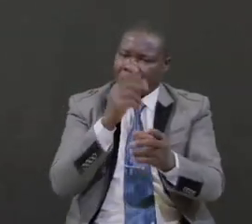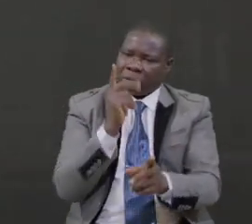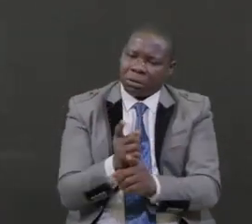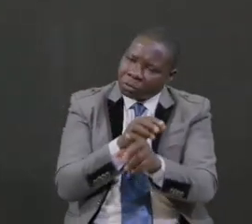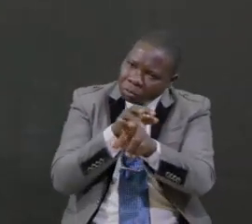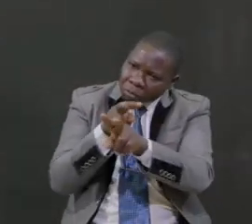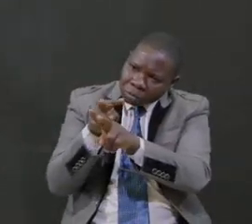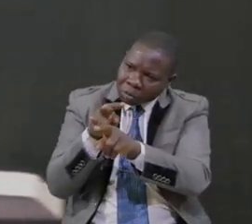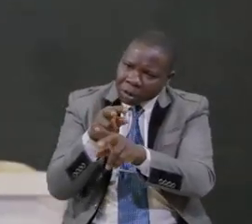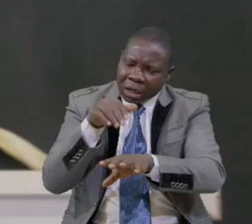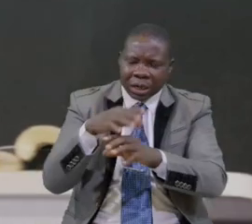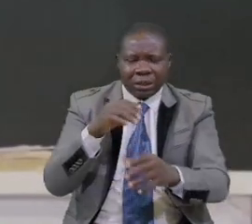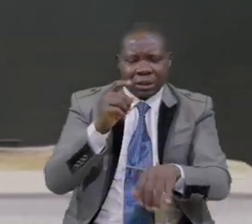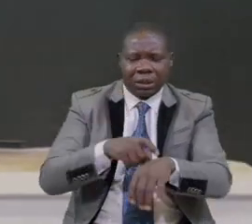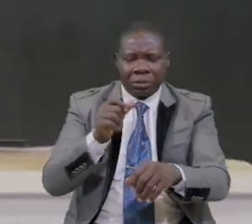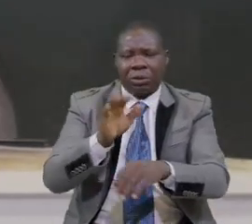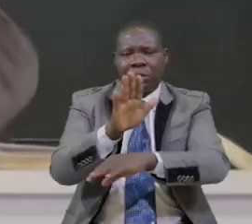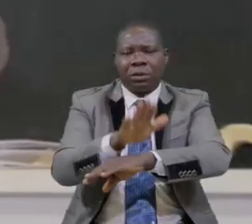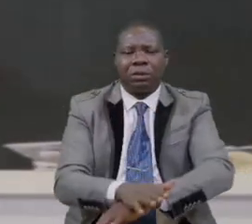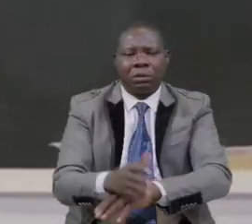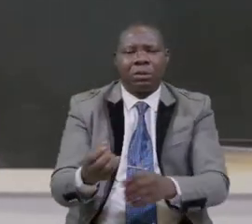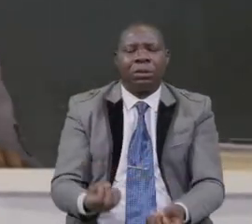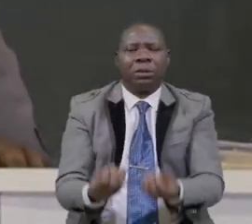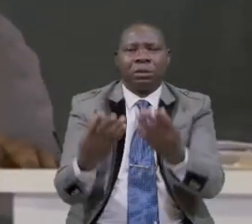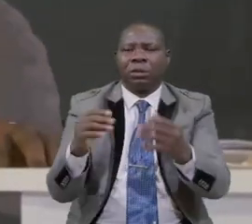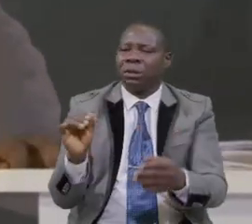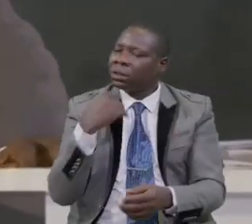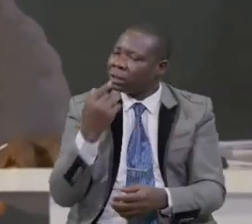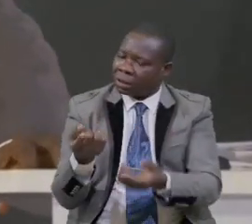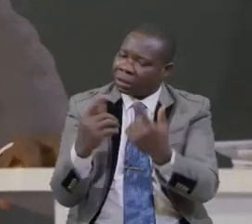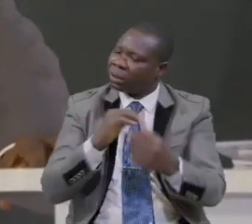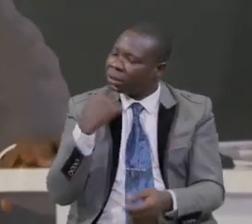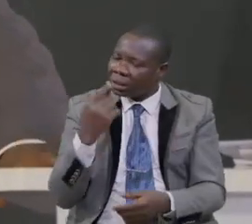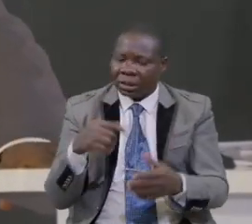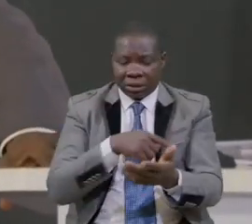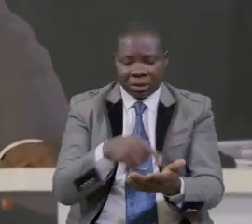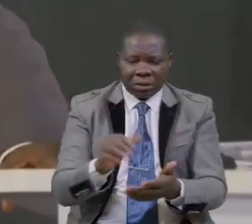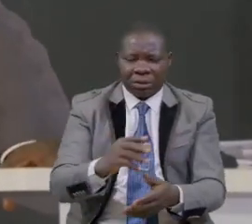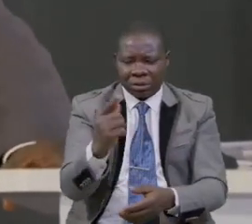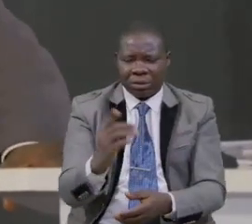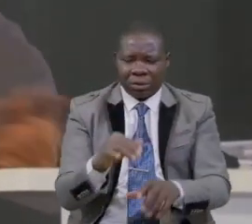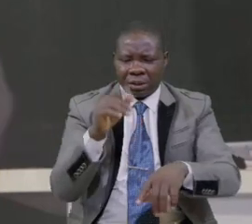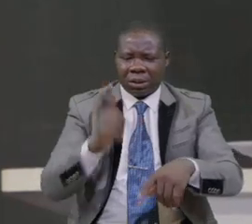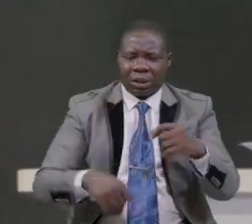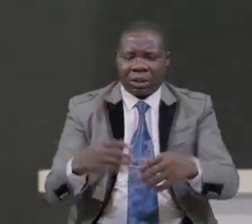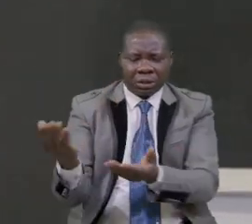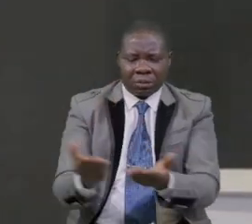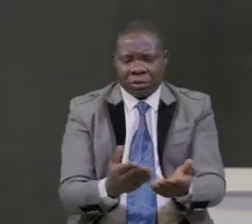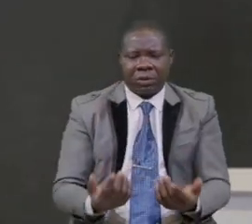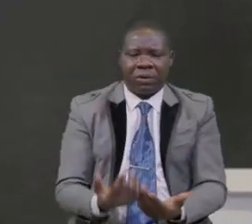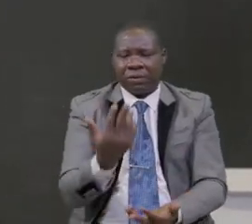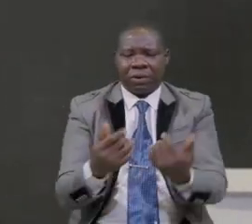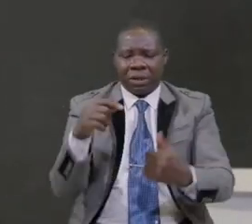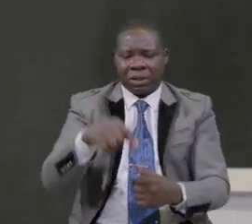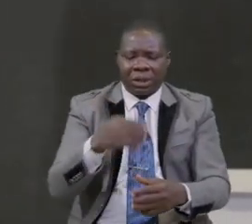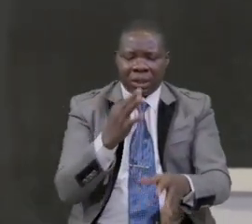du soir, il a dit, d'accord, puisque votre Dieu ne peut pas envoyer le feu, laissez-moi réparer l'autel. Si tu